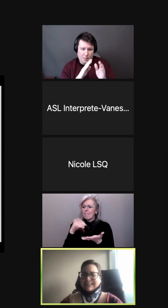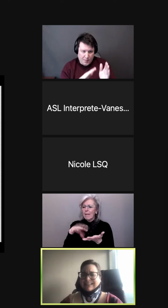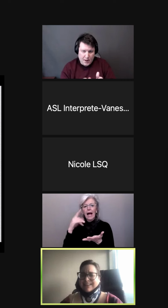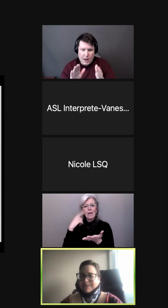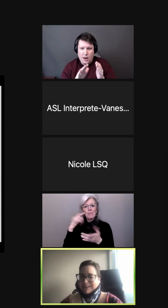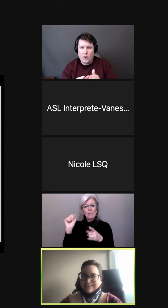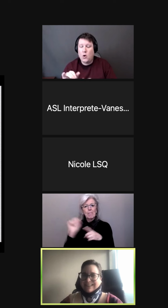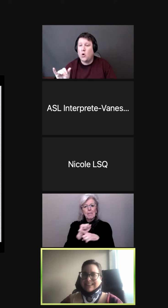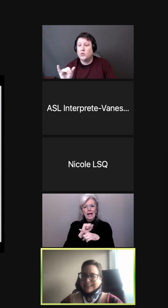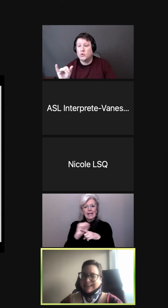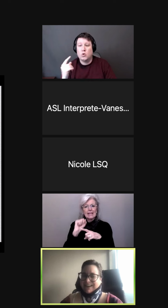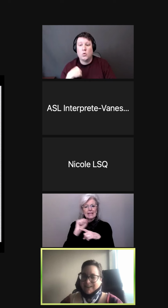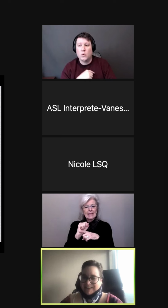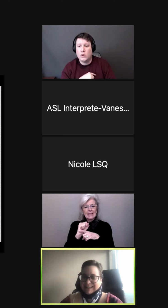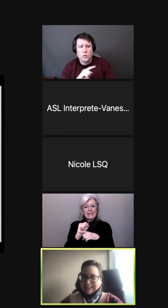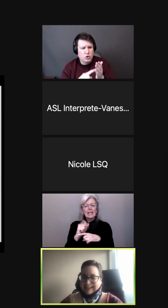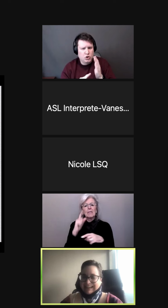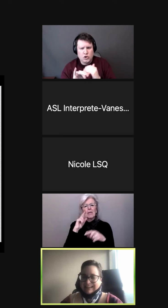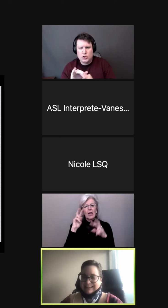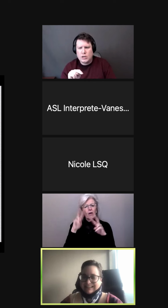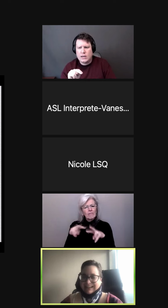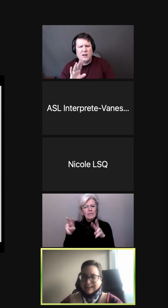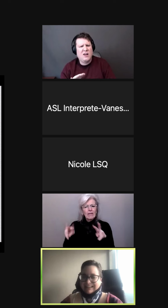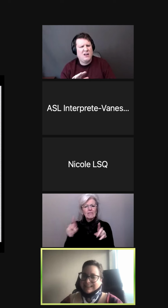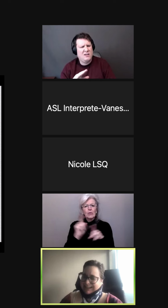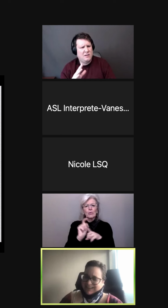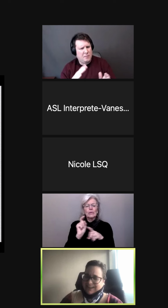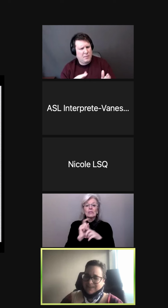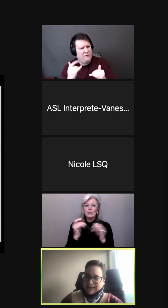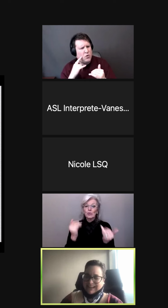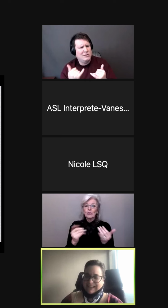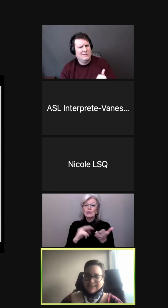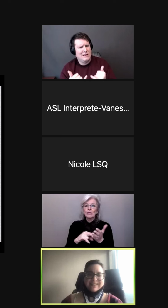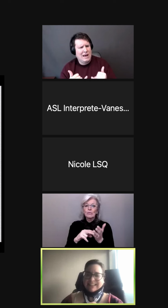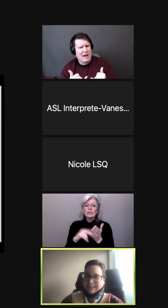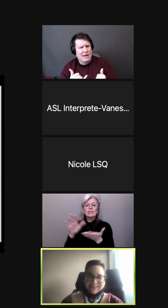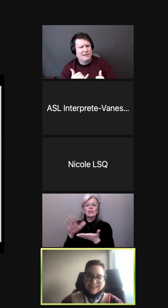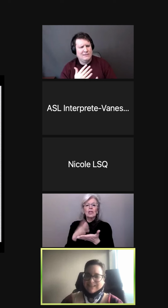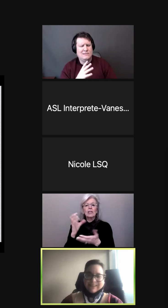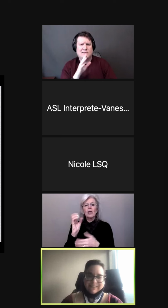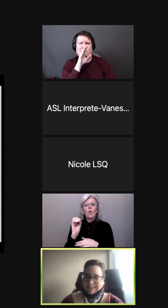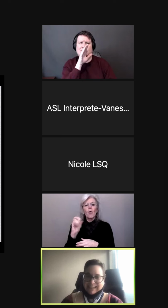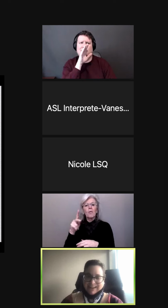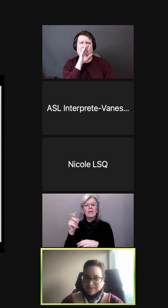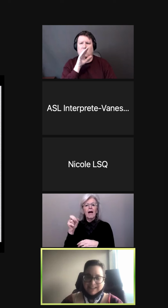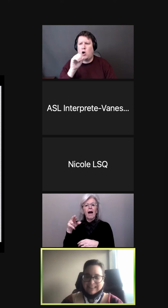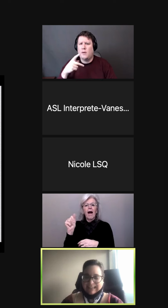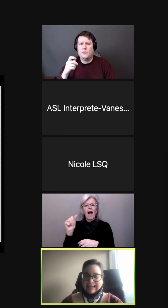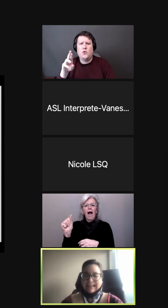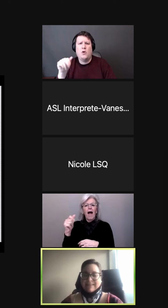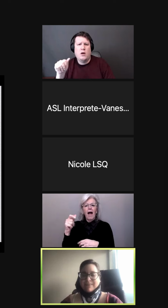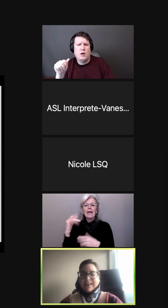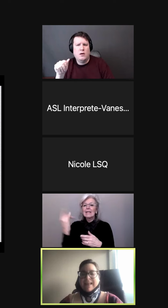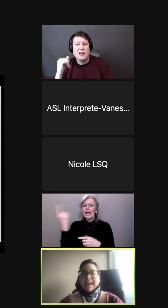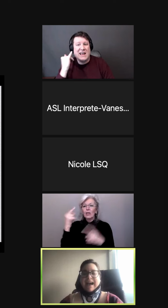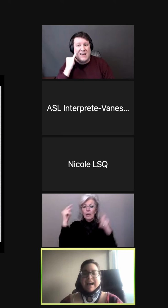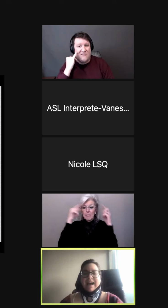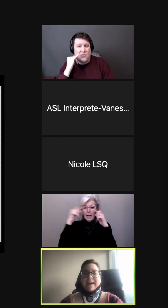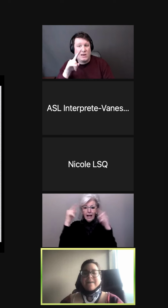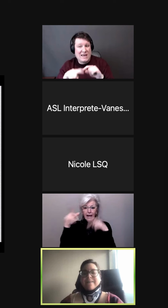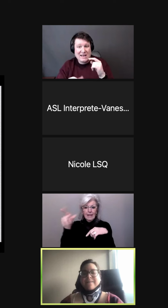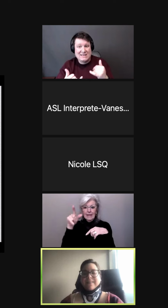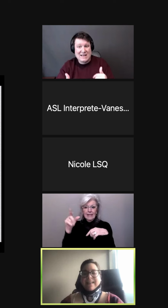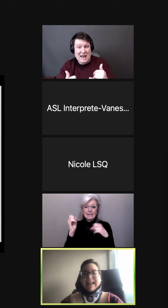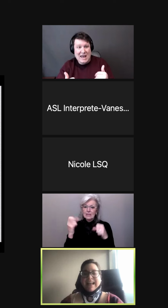pratiques, mais on vérifiait également. Aujourd'hui, on devait chanter de l'opéra. Est-ce que quelqu'un a une migraine? Sinon, on ne le fera pas.